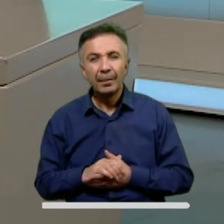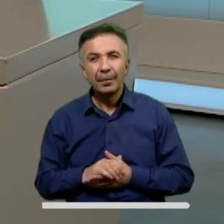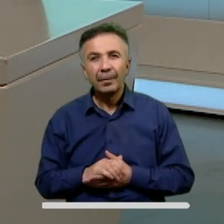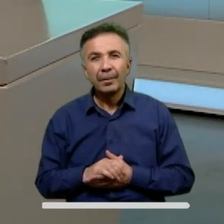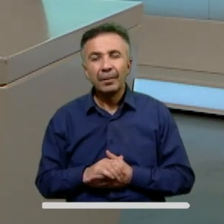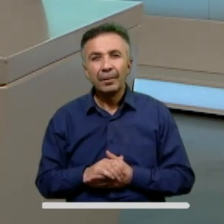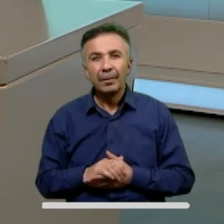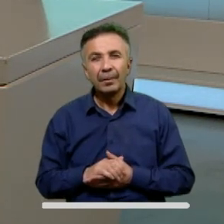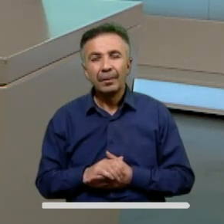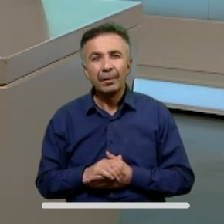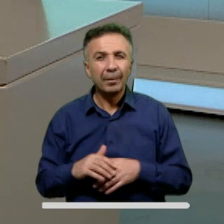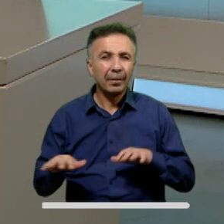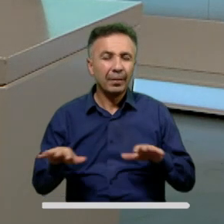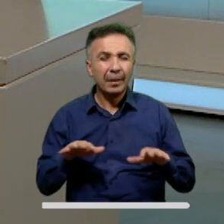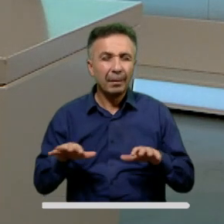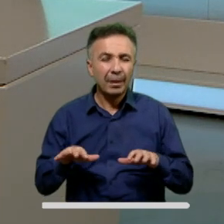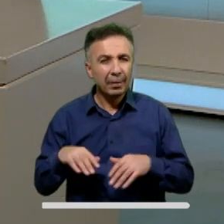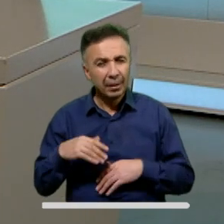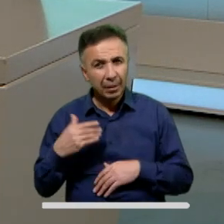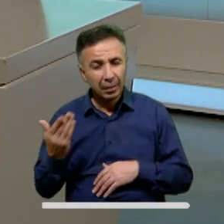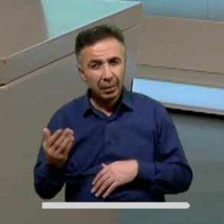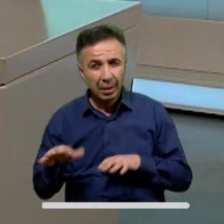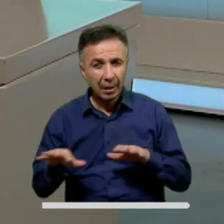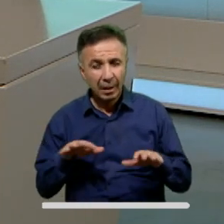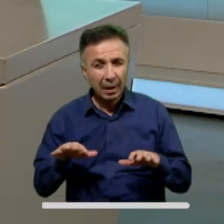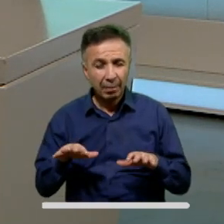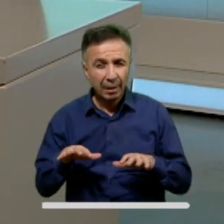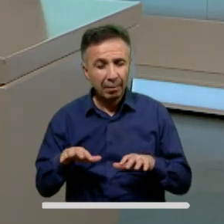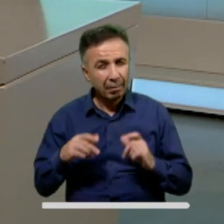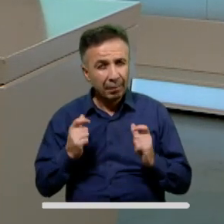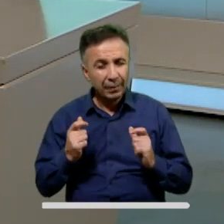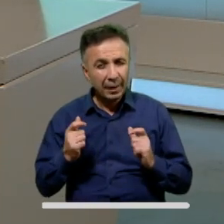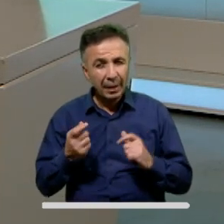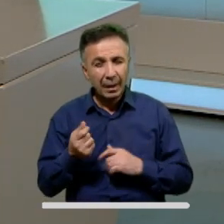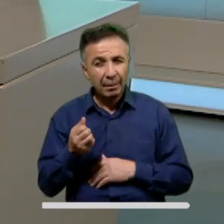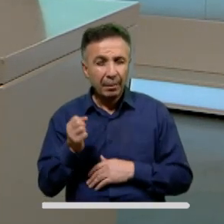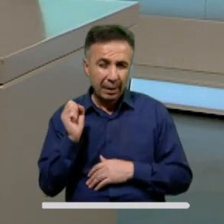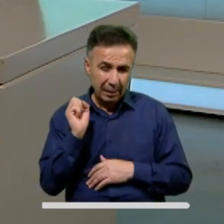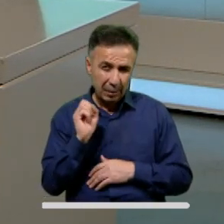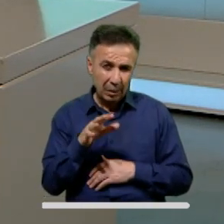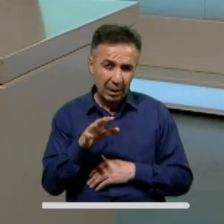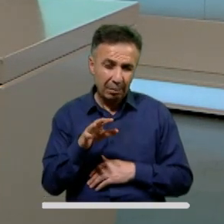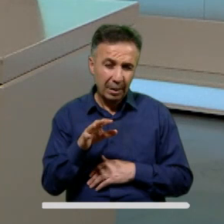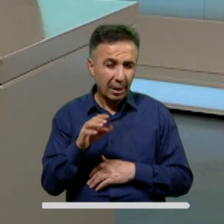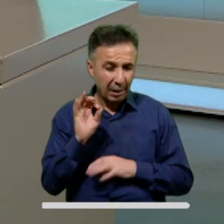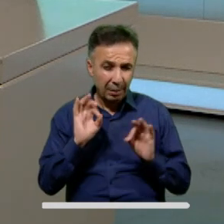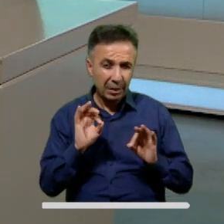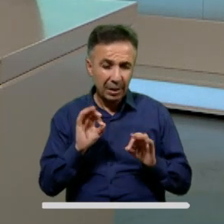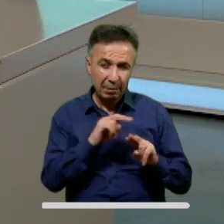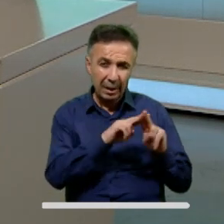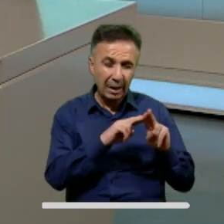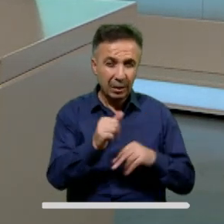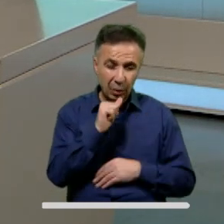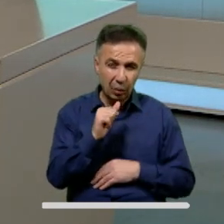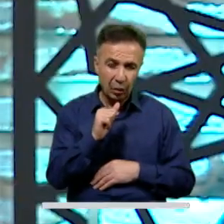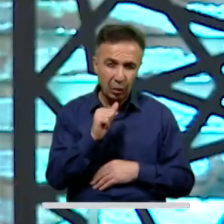az az derken depremden sonra bu deprem bölgesine AFAD'a ben para göndermeye başladım. O elektrik su parası